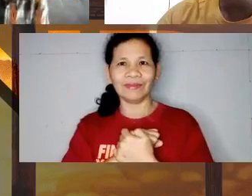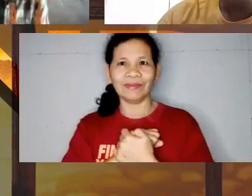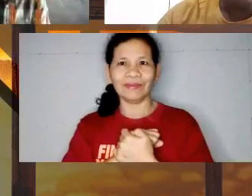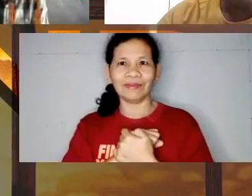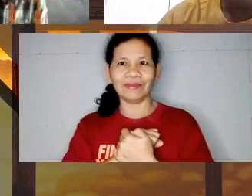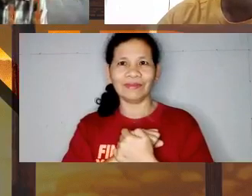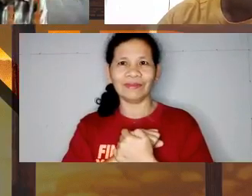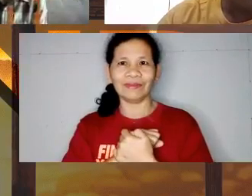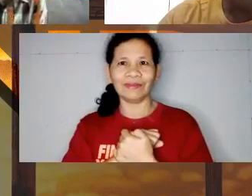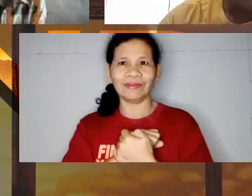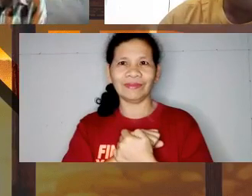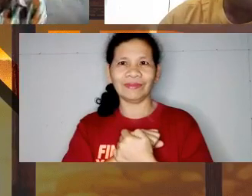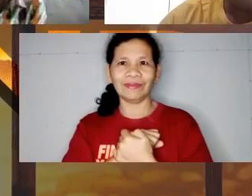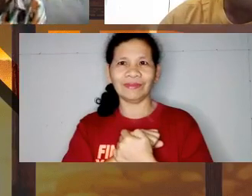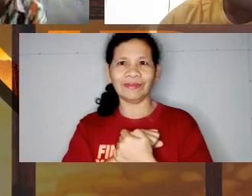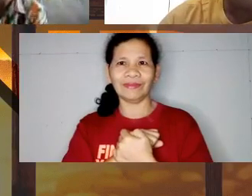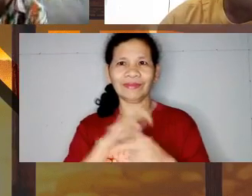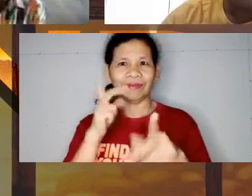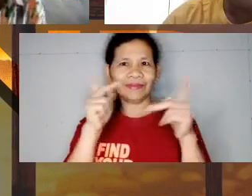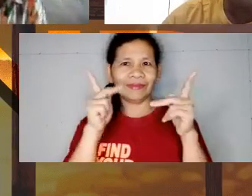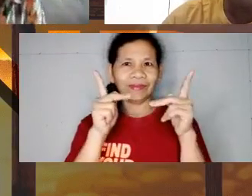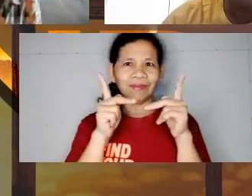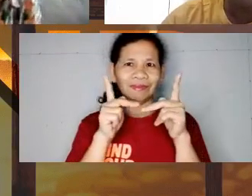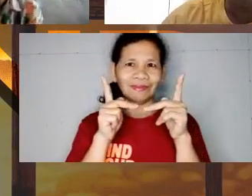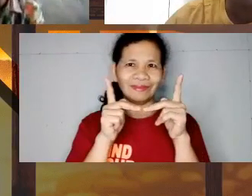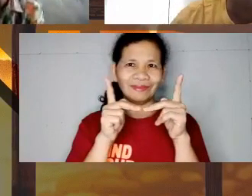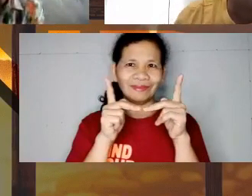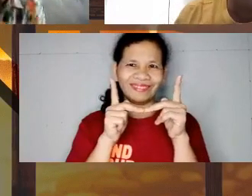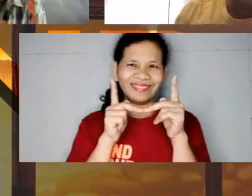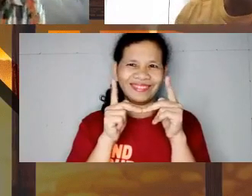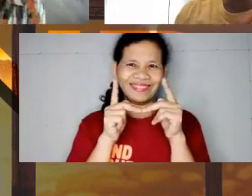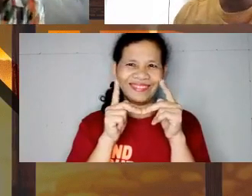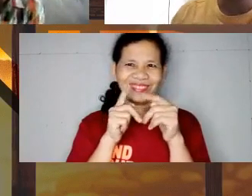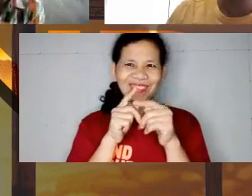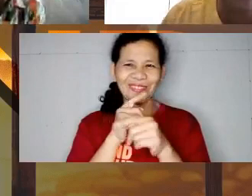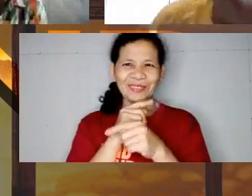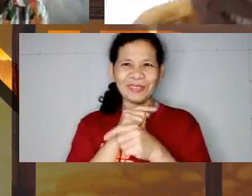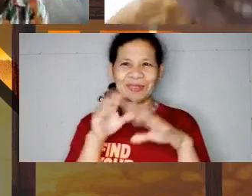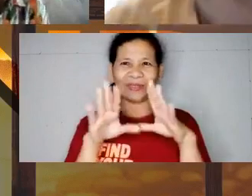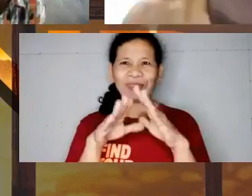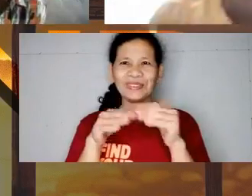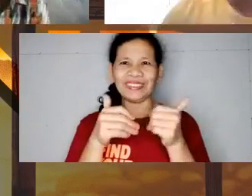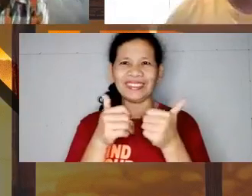Sakto, matamis, pagmahal yung aking narinig. Kamusta po?